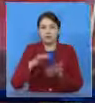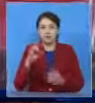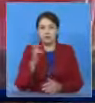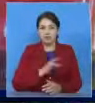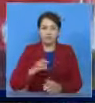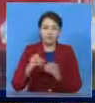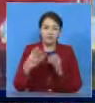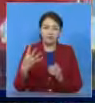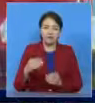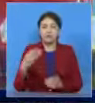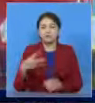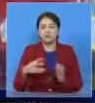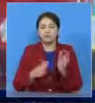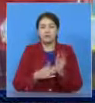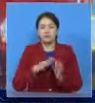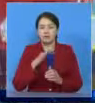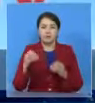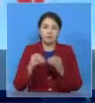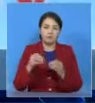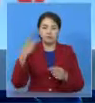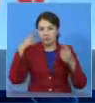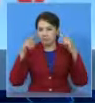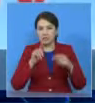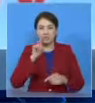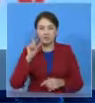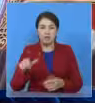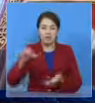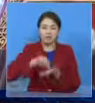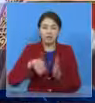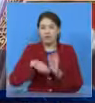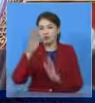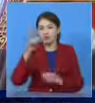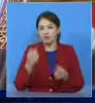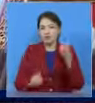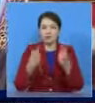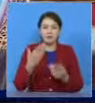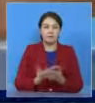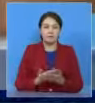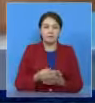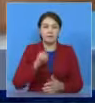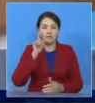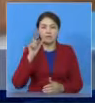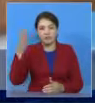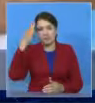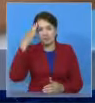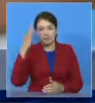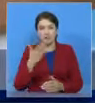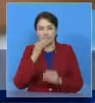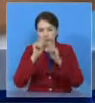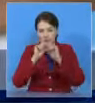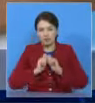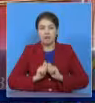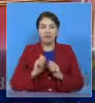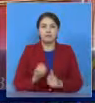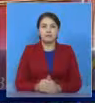аудандардан 14-29 жас аралығындағы 10 шығармашыл жас қатысып, үздіктер анықталды. Жас дарындар бағалы сыйлықтармен